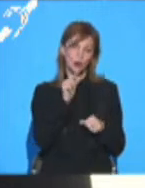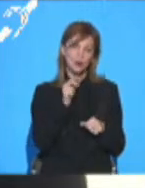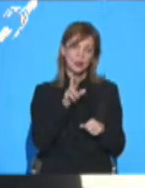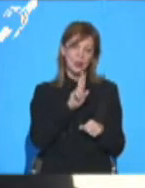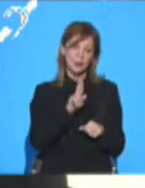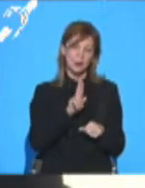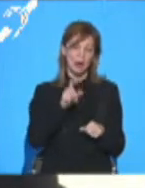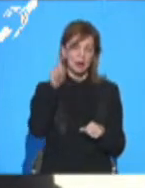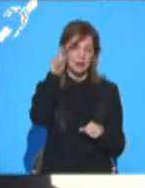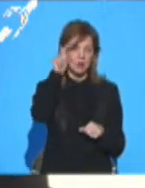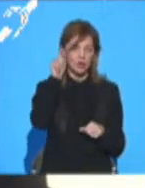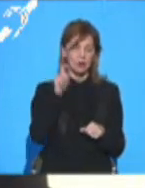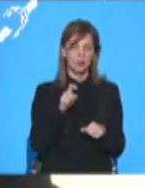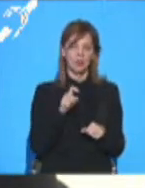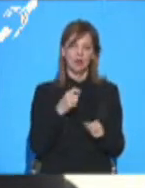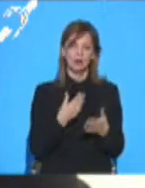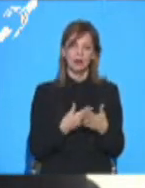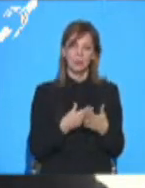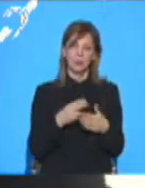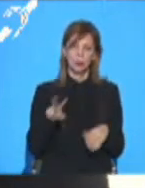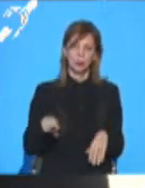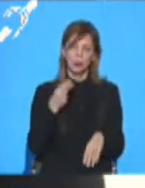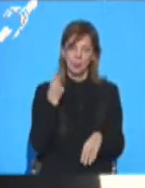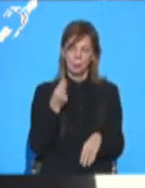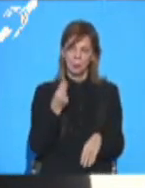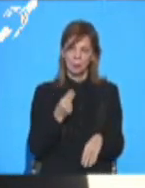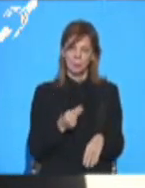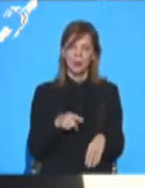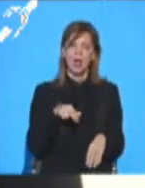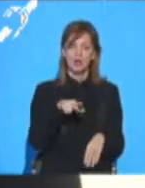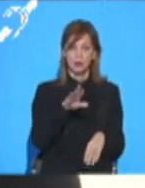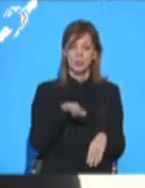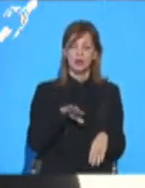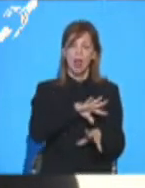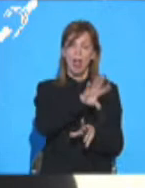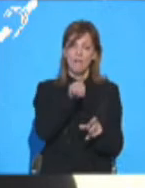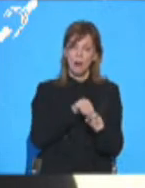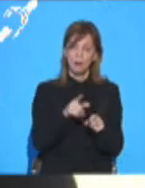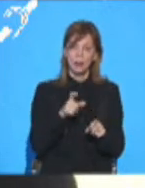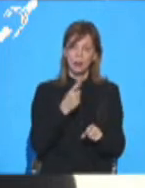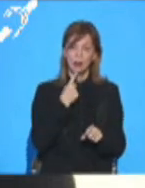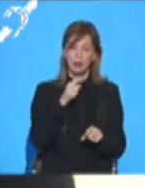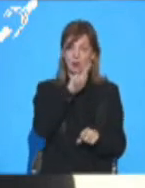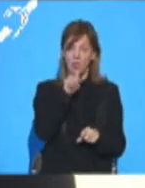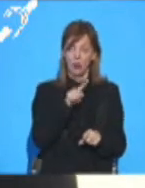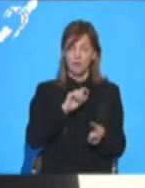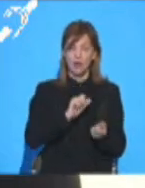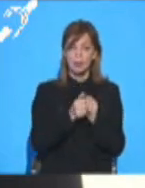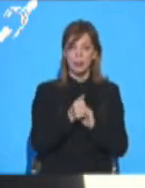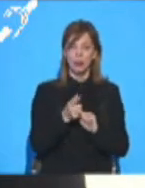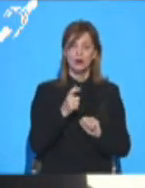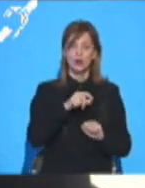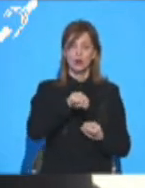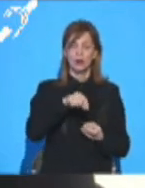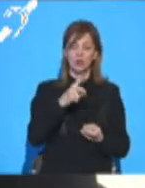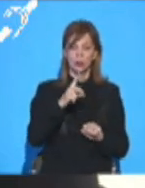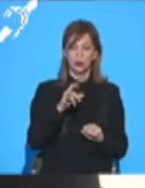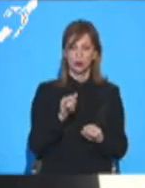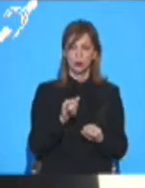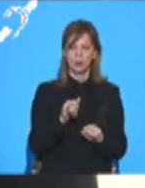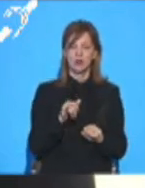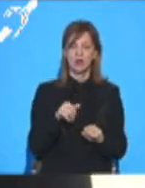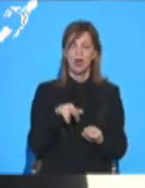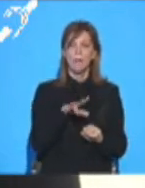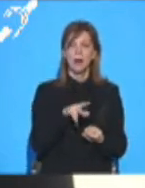și încredere pentru mai bine. Ați mers la familii din Craiova sau și din județul Dolj? Și în